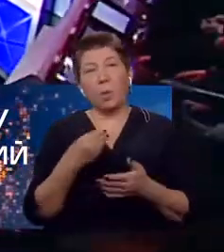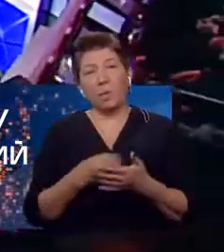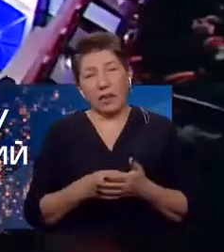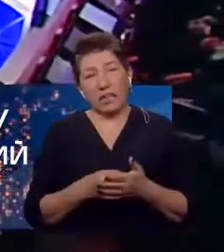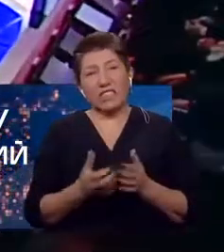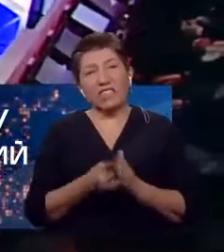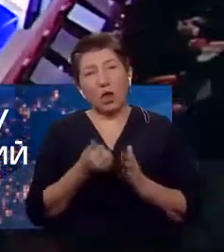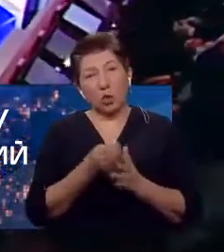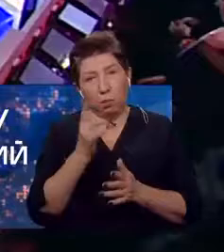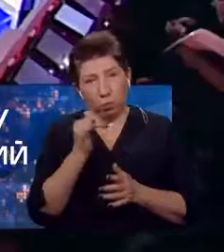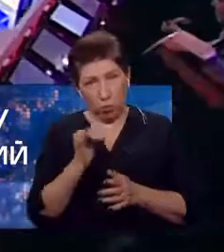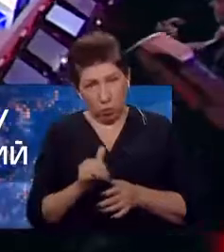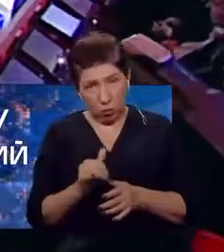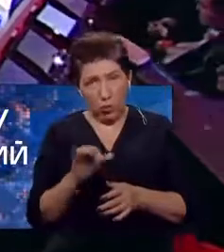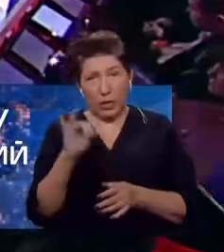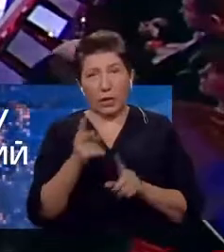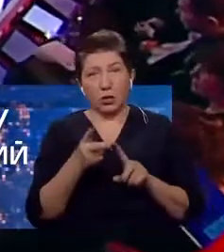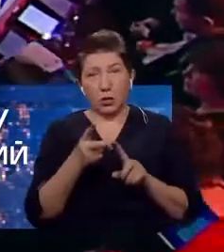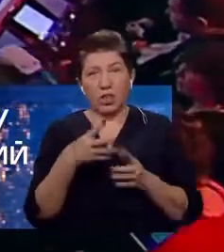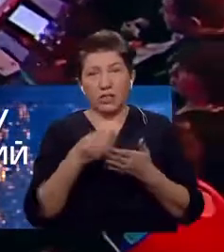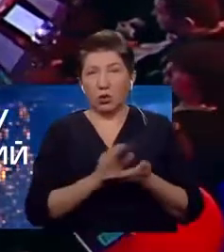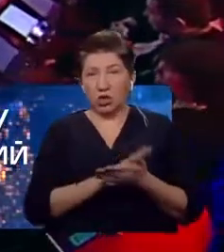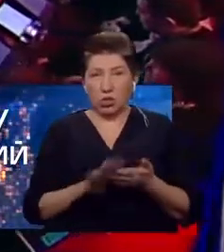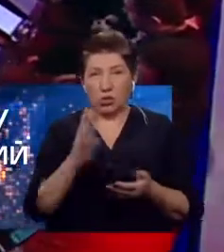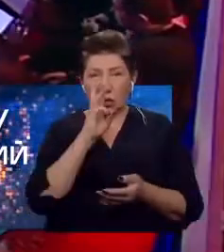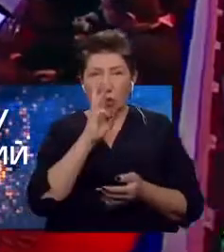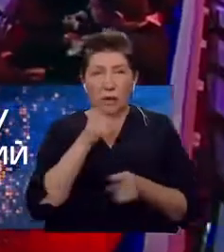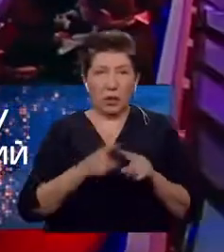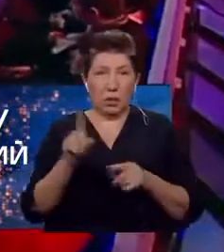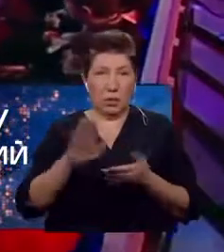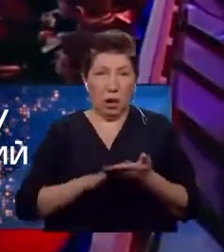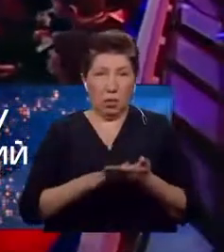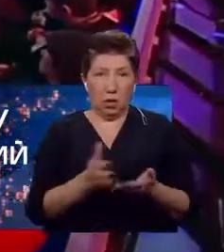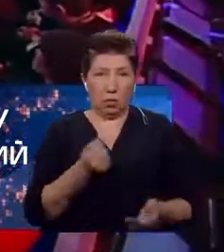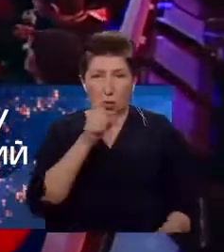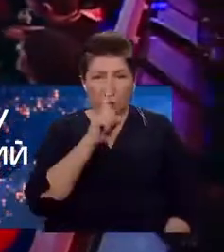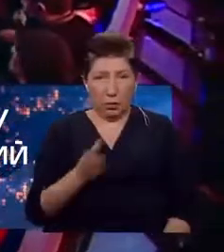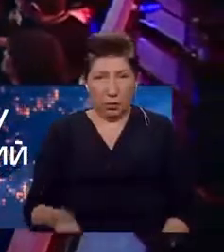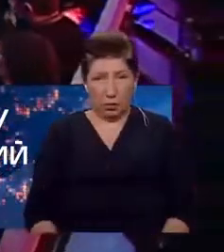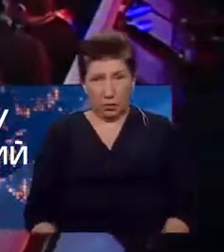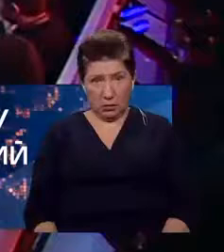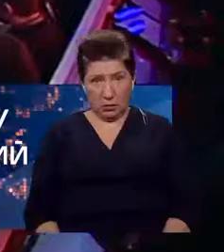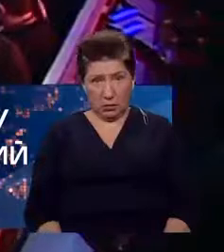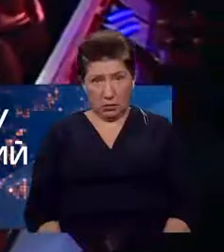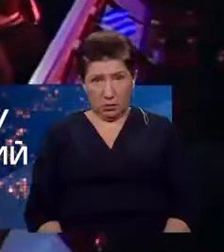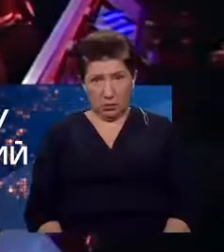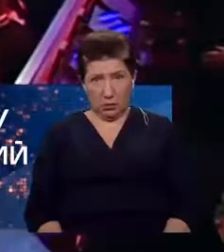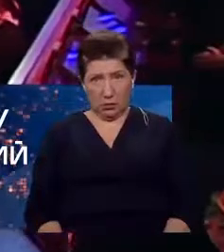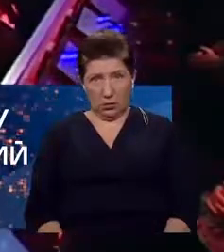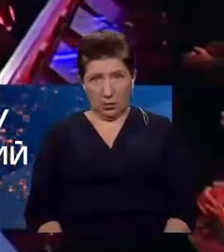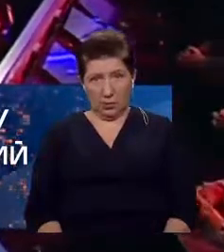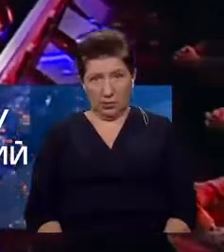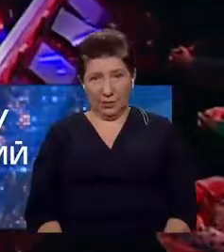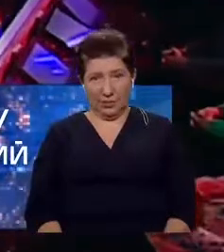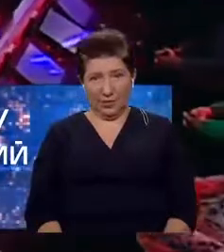Собівартість видобутку. І друга складова. Назвіть свою чисту заробітну плату, яку ви на руки отримуєте в місяць. І премію за виграш.